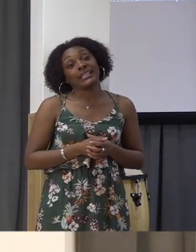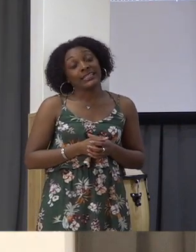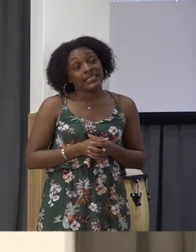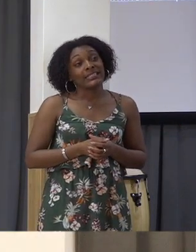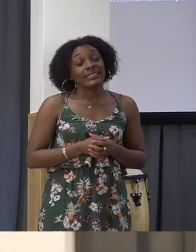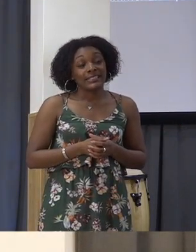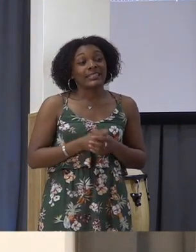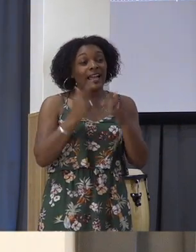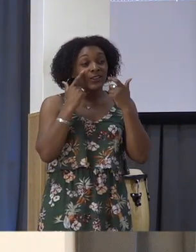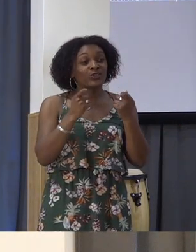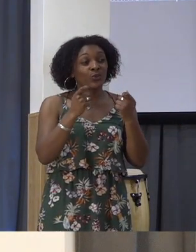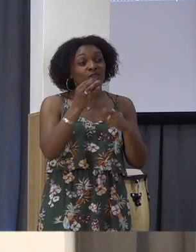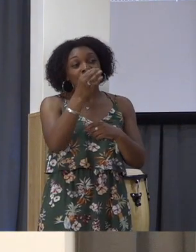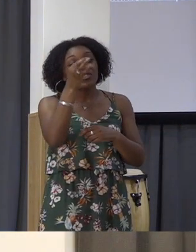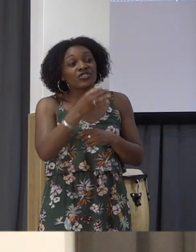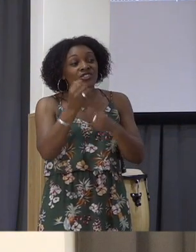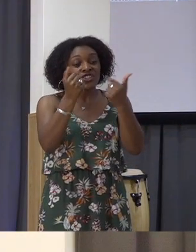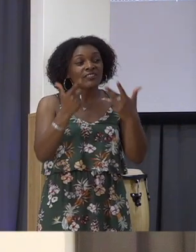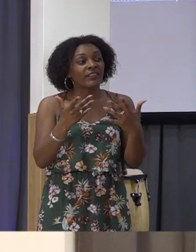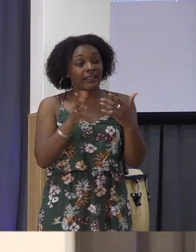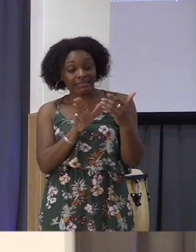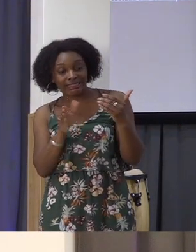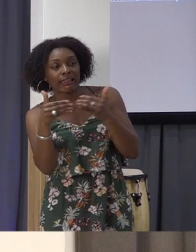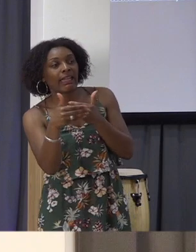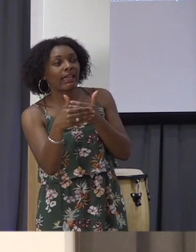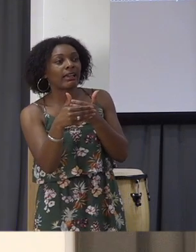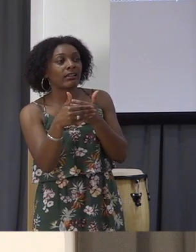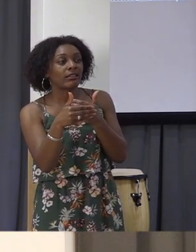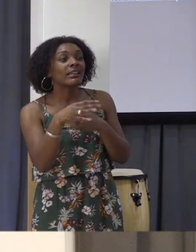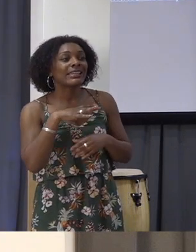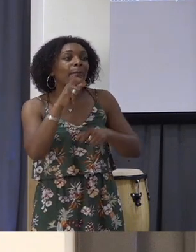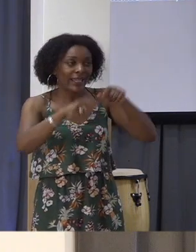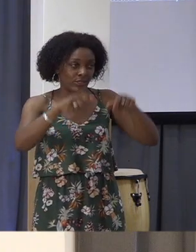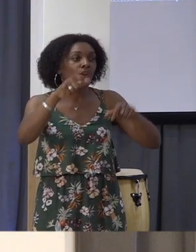C'est que derrière les statistiques, il y a des personnes.